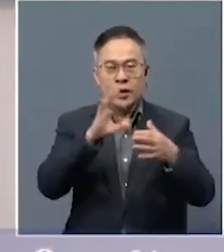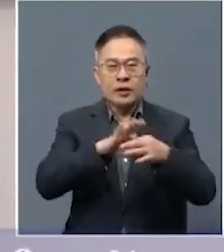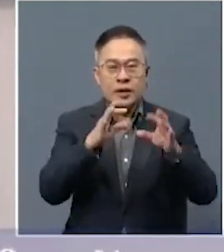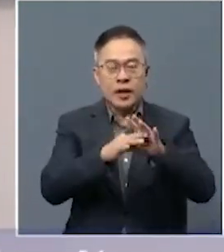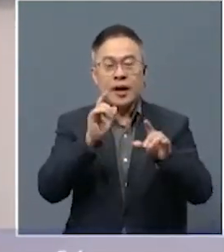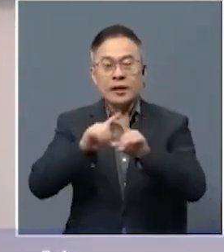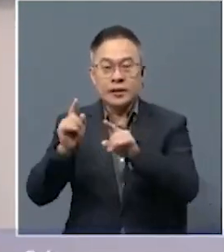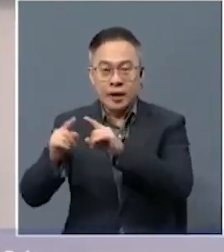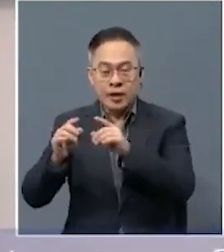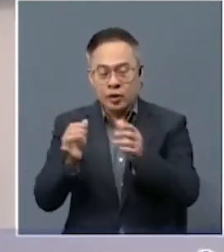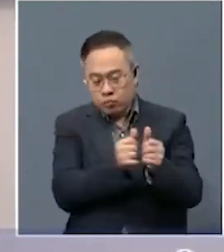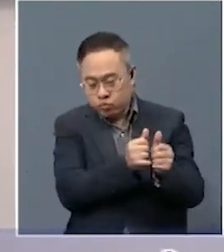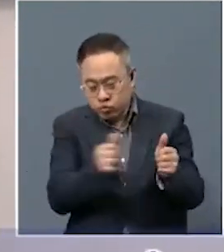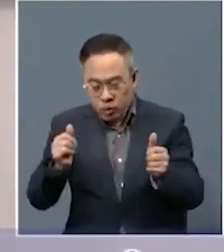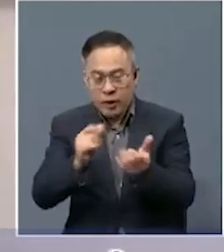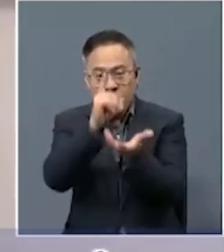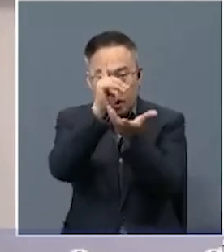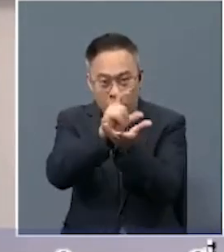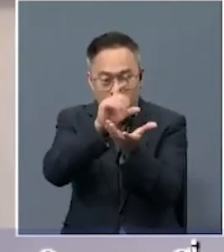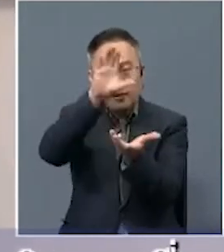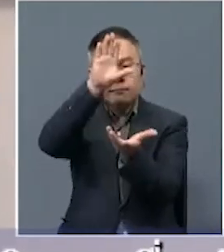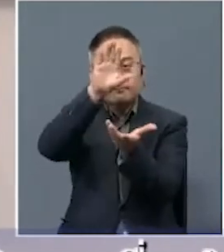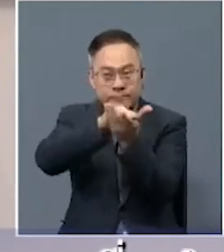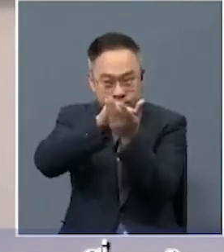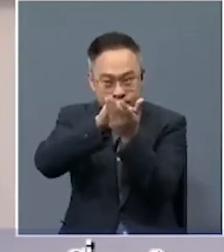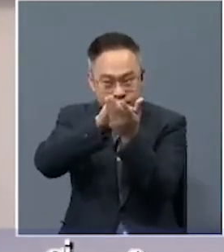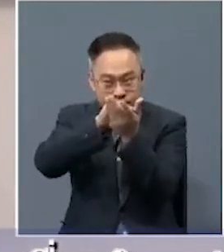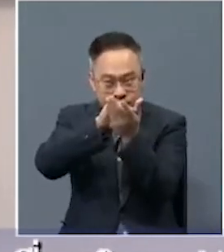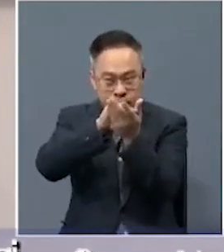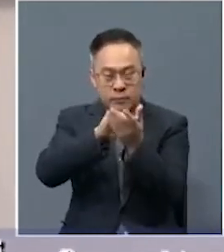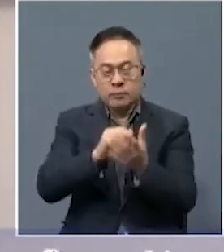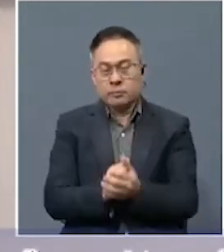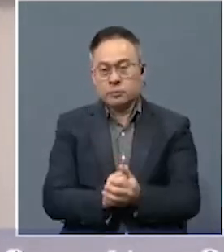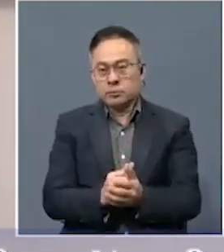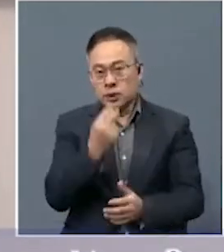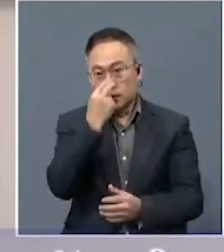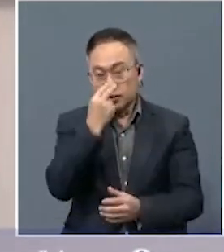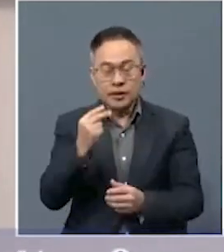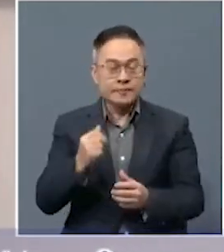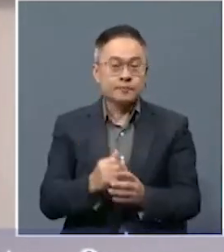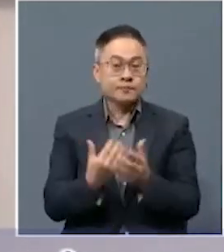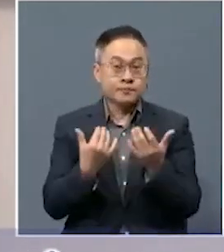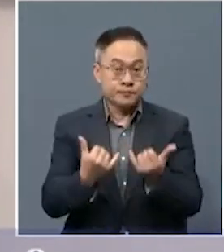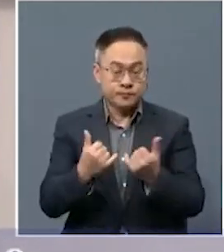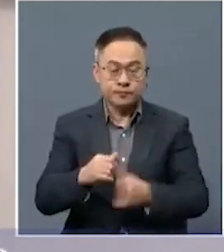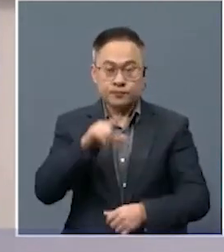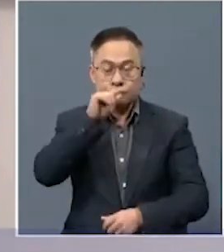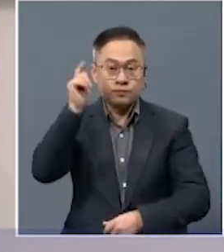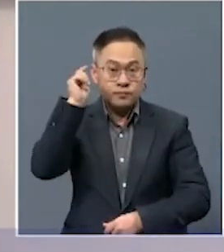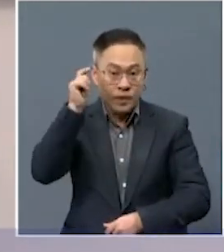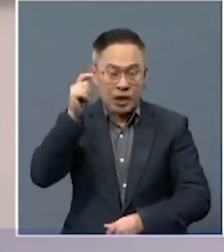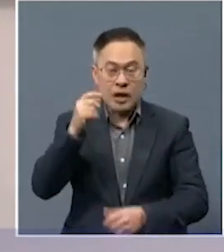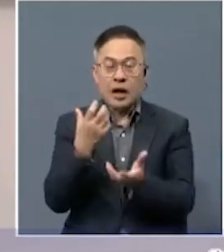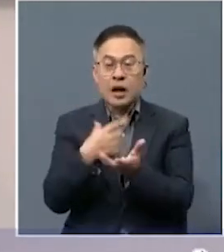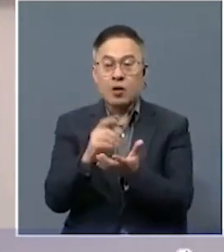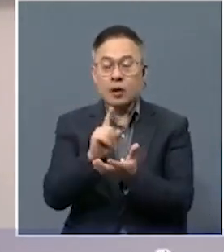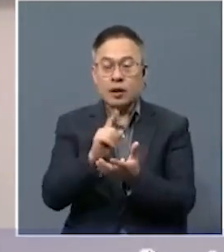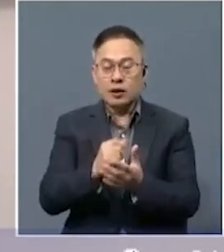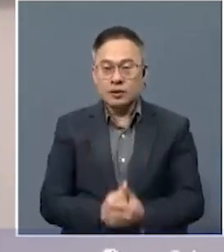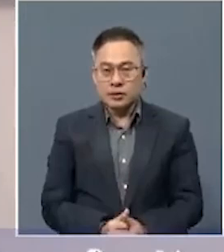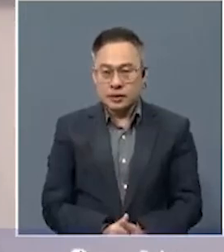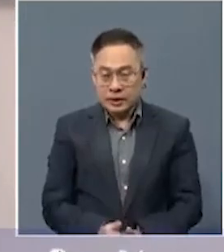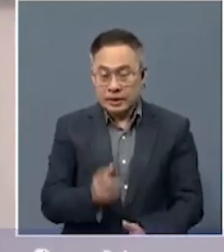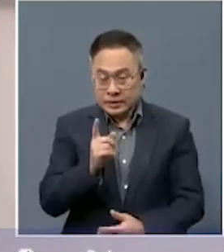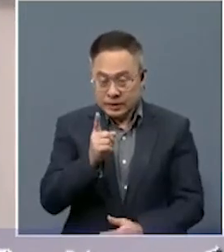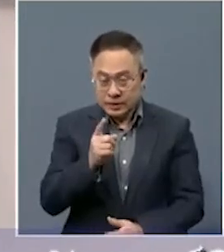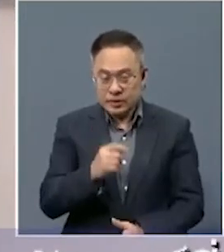ก่อนถ่ายภาพหมู่นักกีฬาและคณะกันต่อไปครับเรื่องวิวเนี่ยท้ายที่สุดมาเปิดเผยเอาตอนหลังช่วงหลังๆนะครับเพิ่งจะ